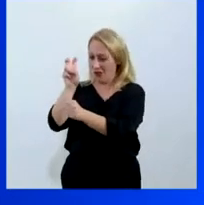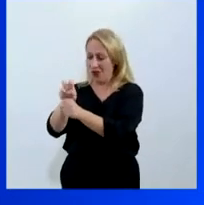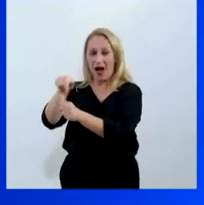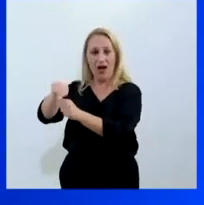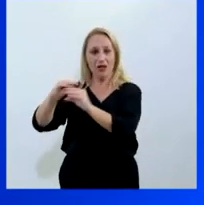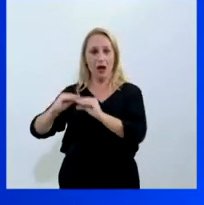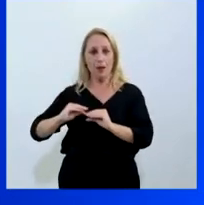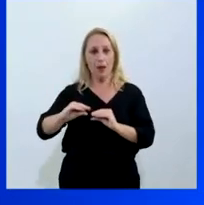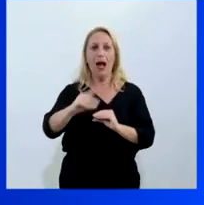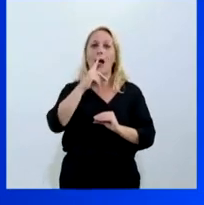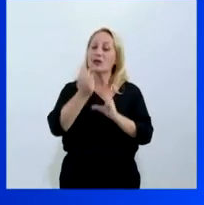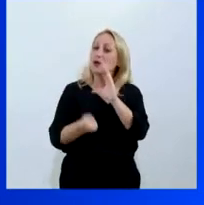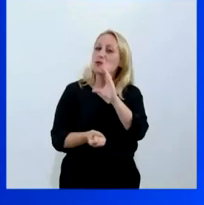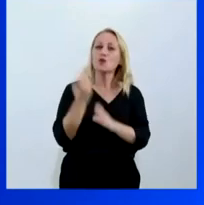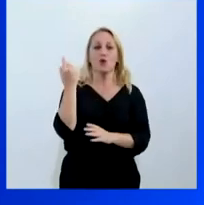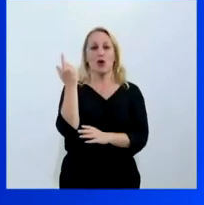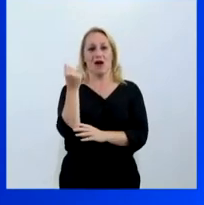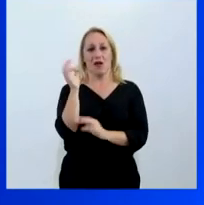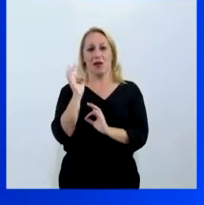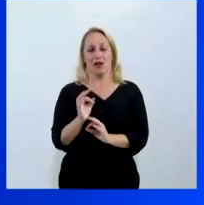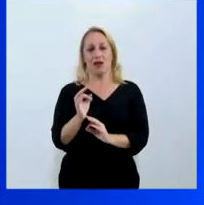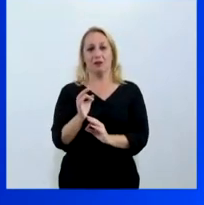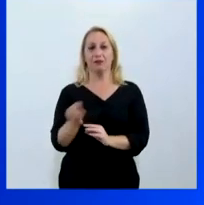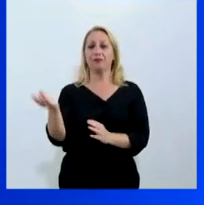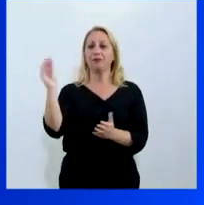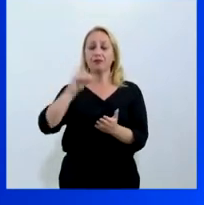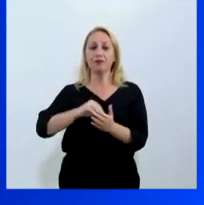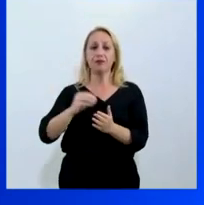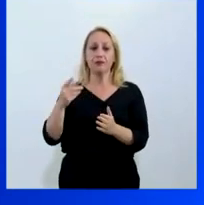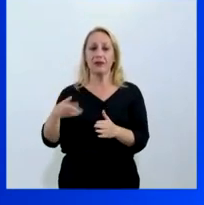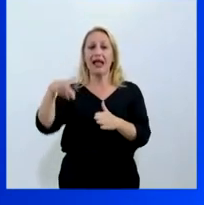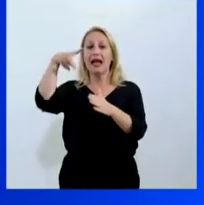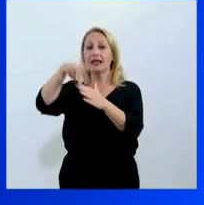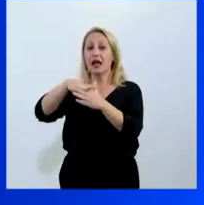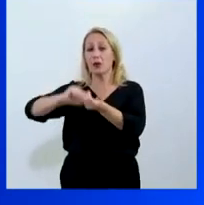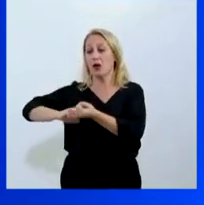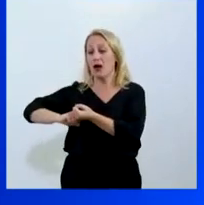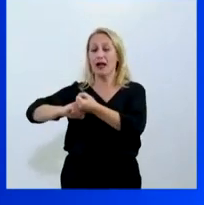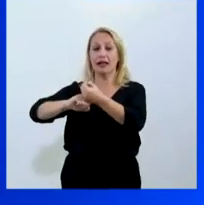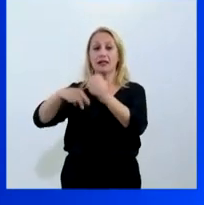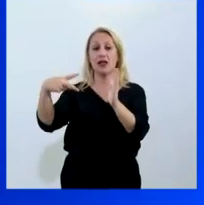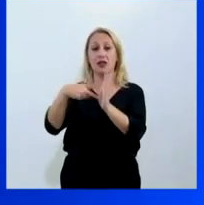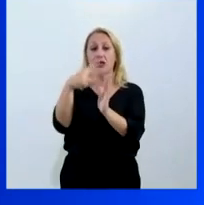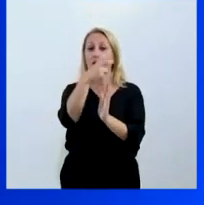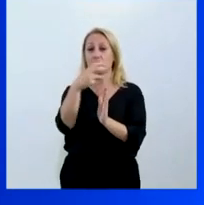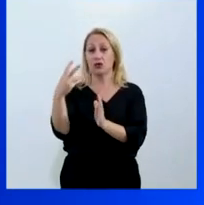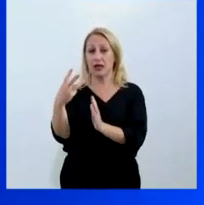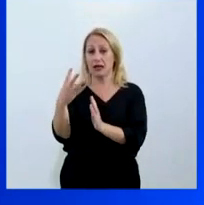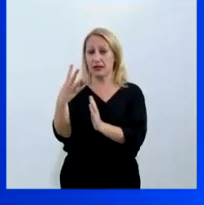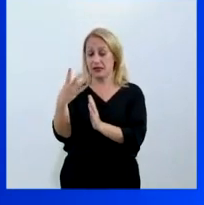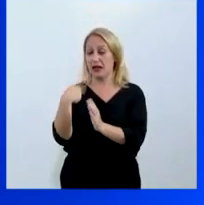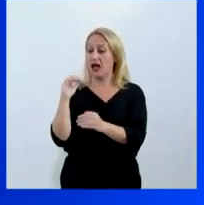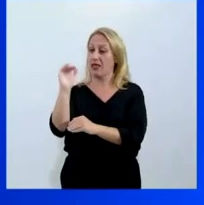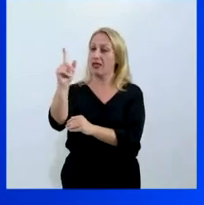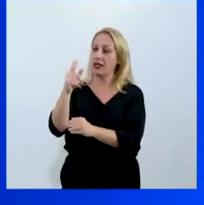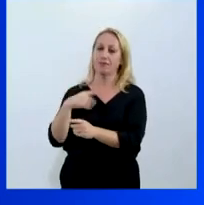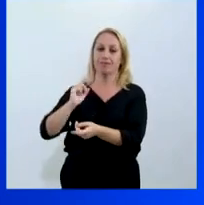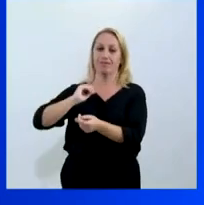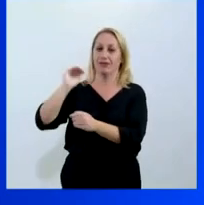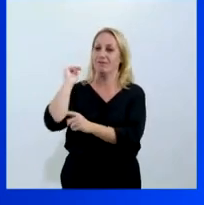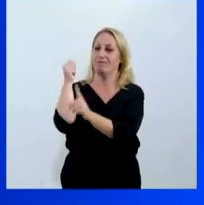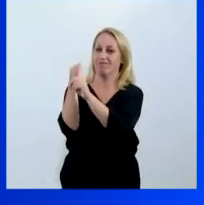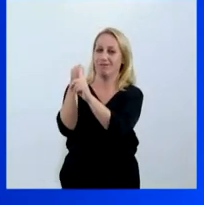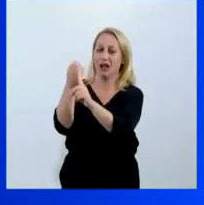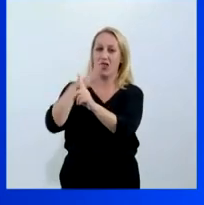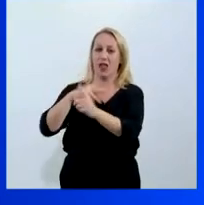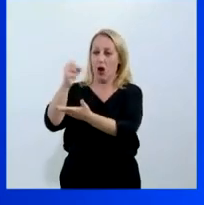καινούργια χρήματα. Τα χρήματα τα οποία θα διεκδικήσουμε από το Ταμείο Αλληλεγγύης το 2024. Εξήγησα